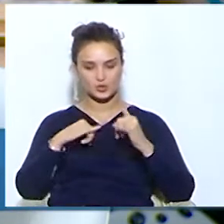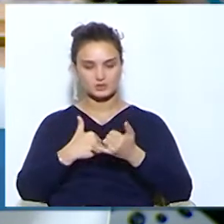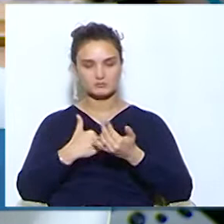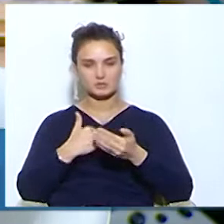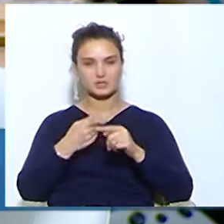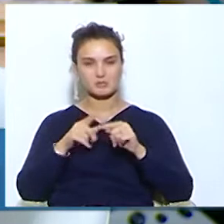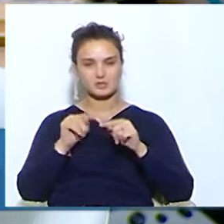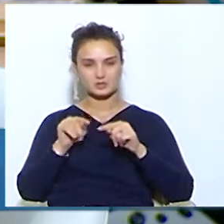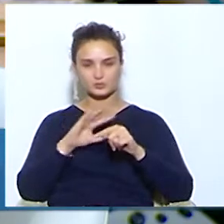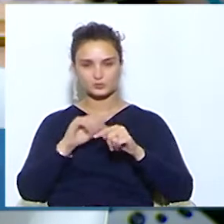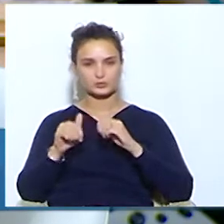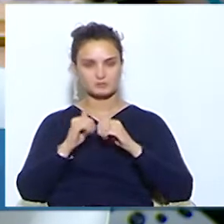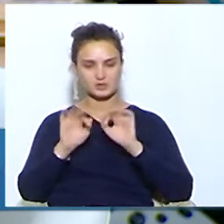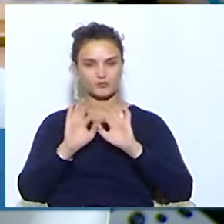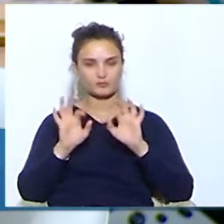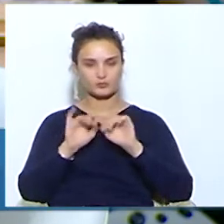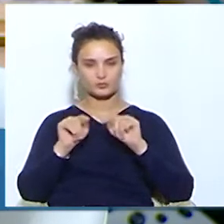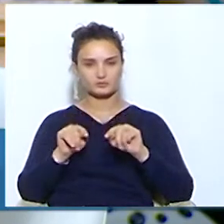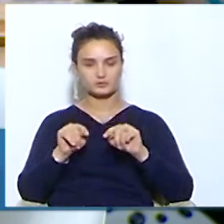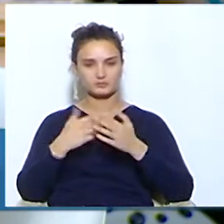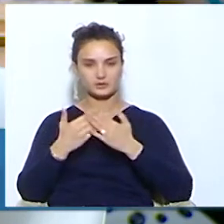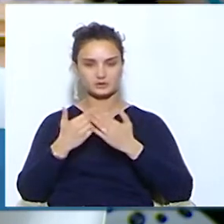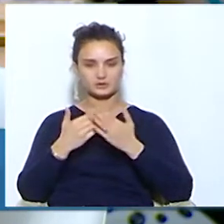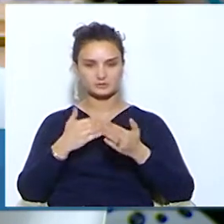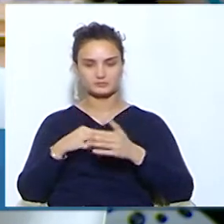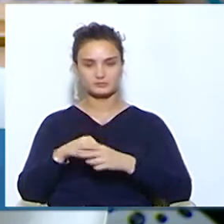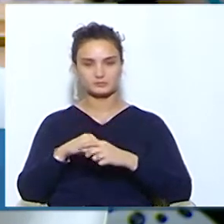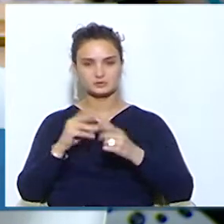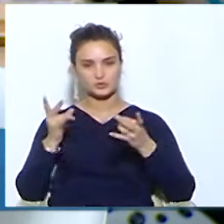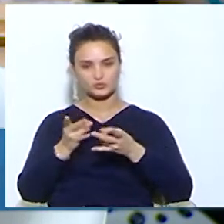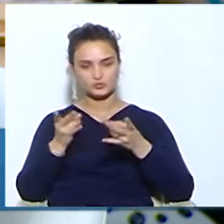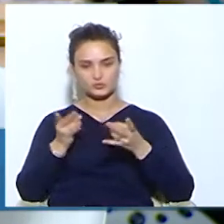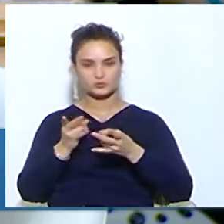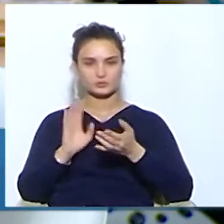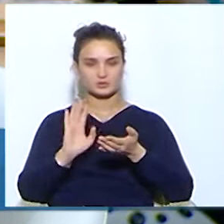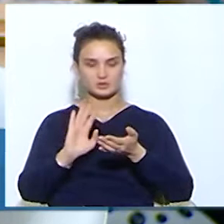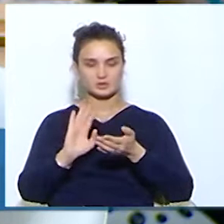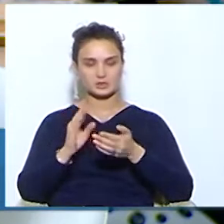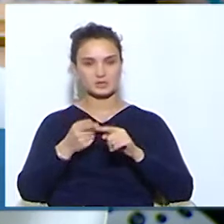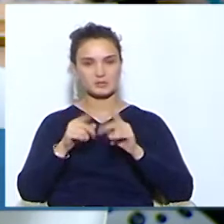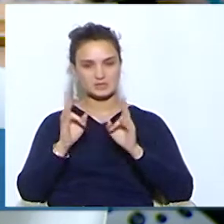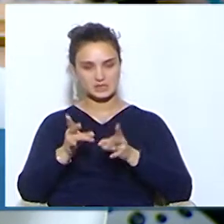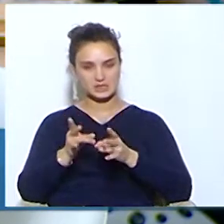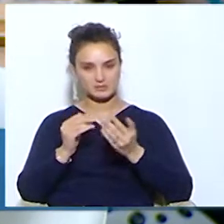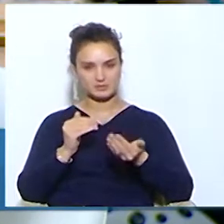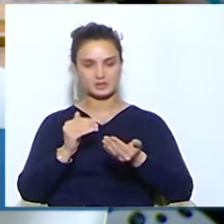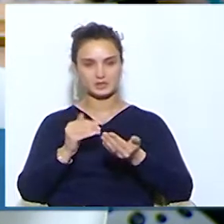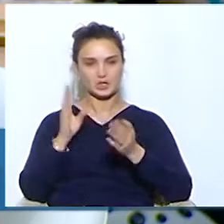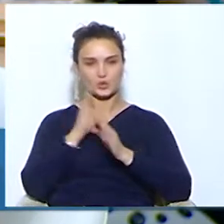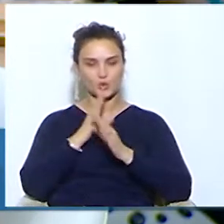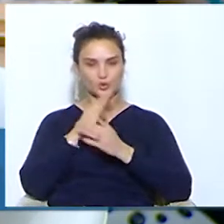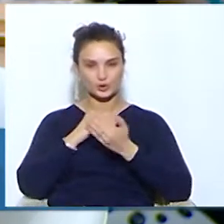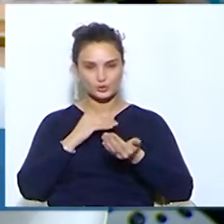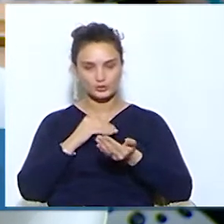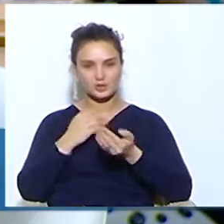ეგოტიზმი, ამაზე სუმიდის ლაპარაკი, ვთქვათ, საჭირო არ არის, საჭიროა, დამაზიანებელია,